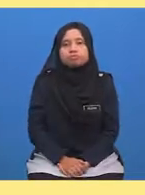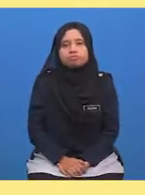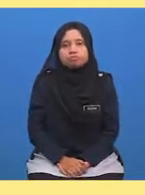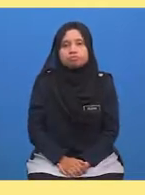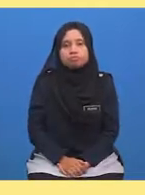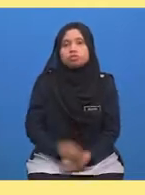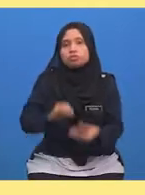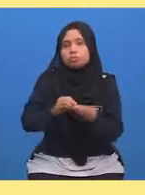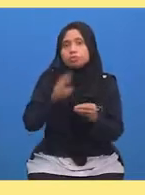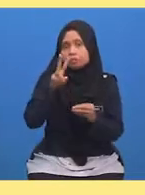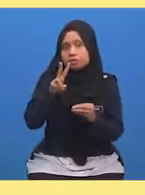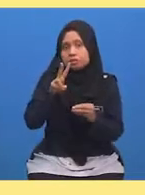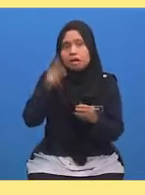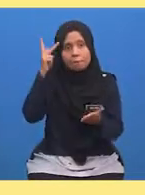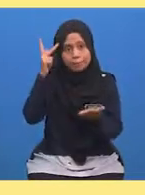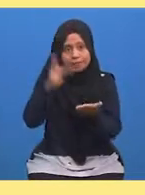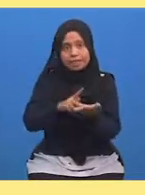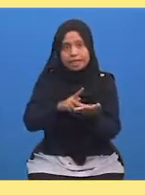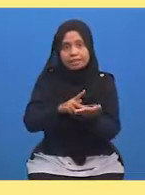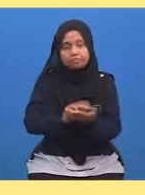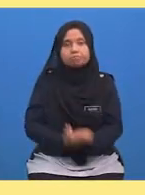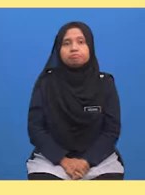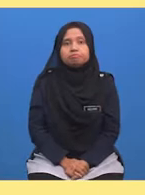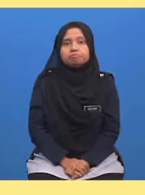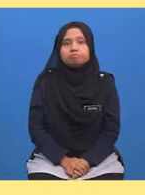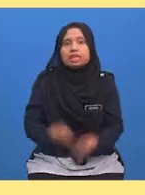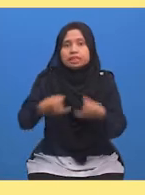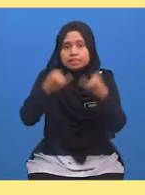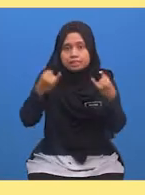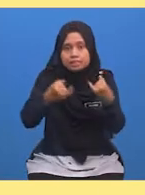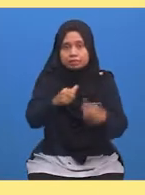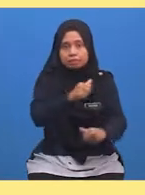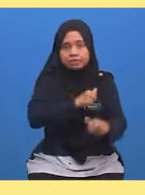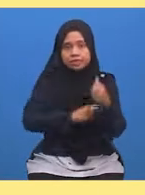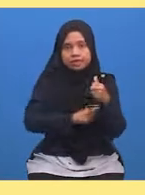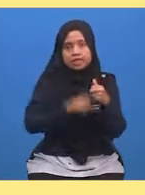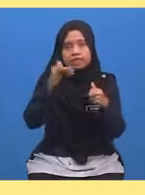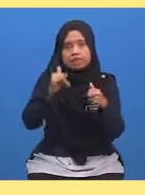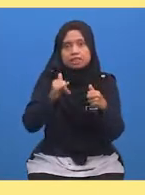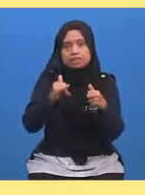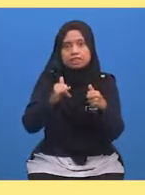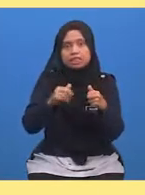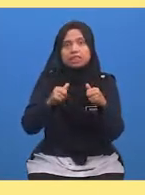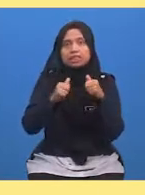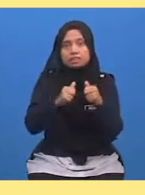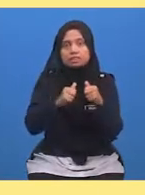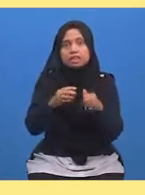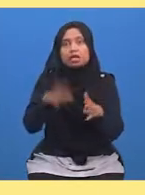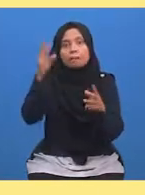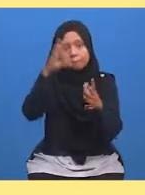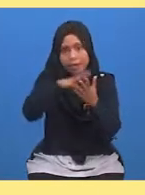Yang kedua, pengenalan. Jenis perniagaan yang diceburi dan maklumat